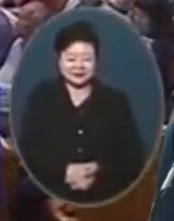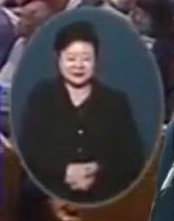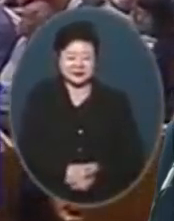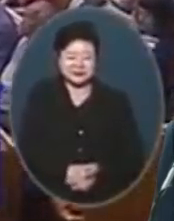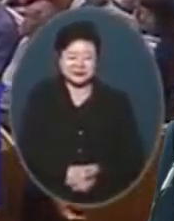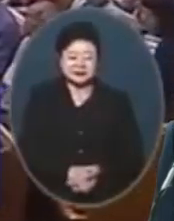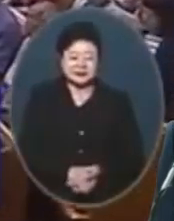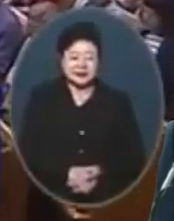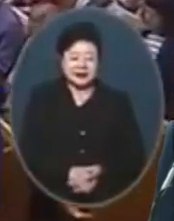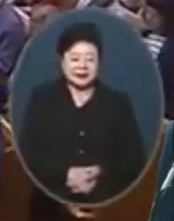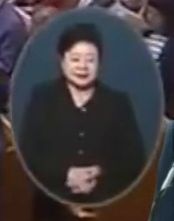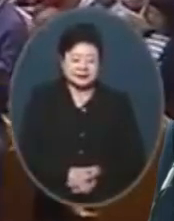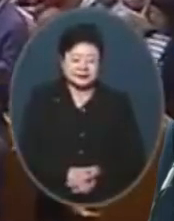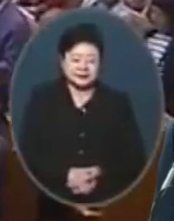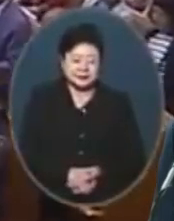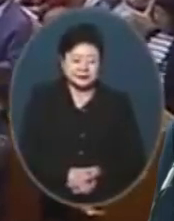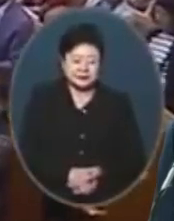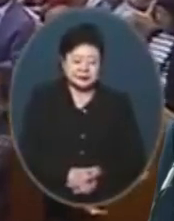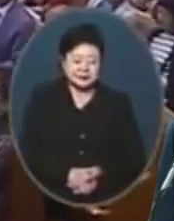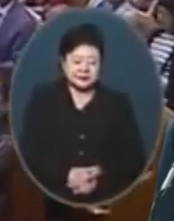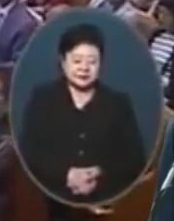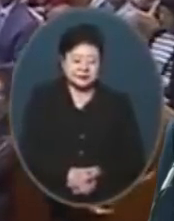것이라.